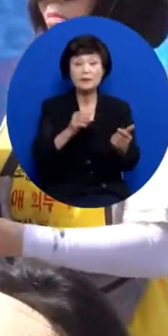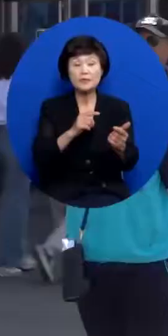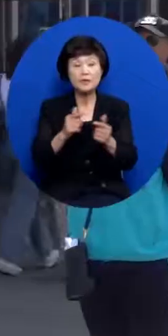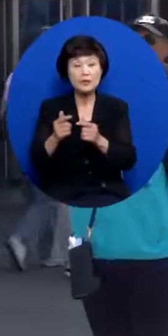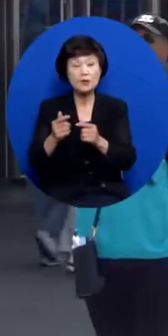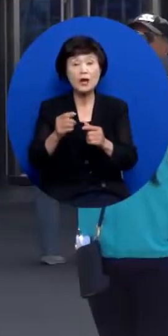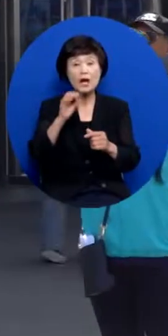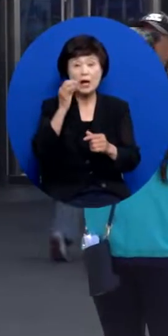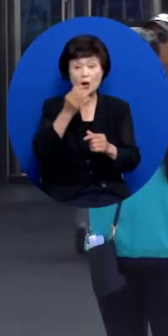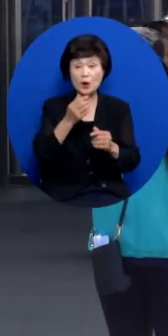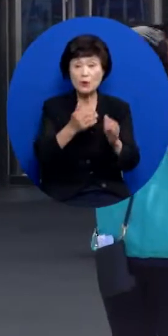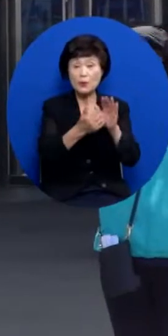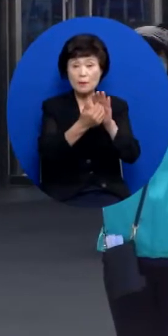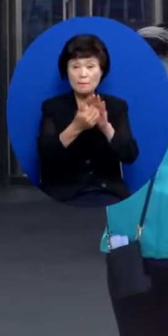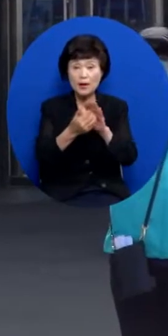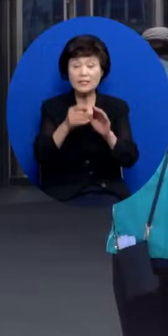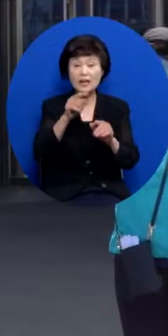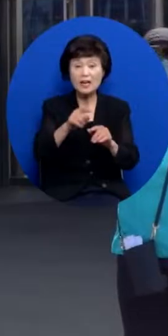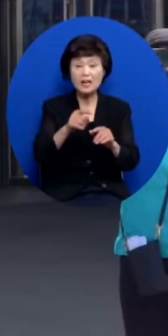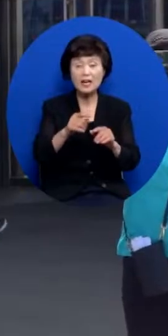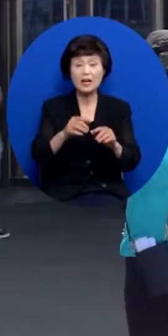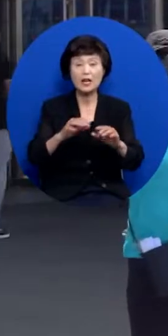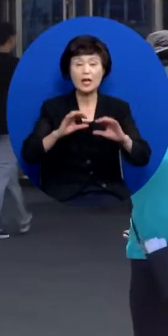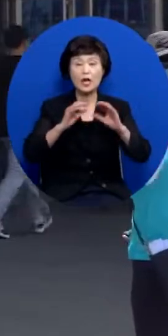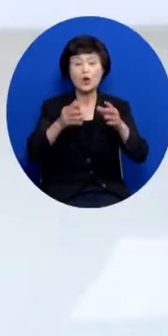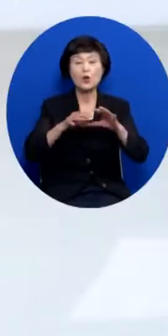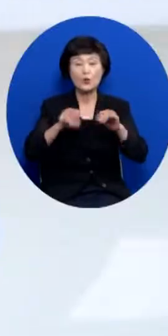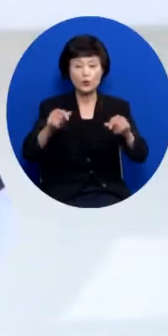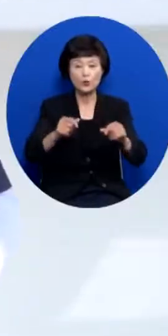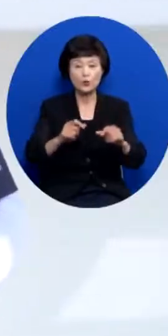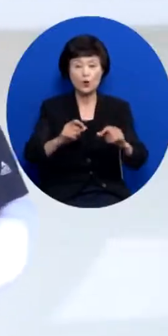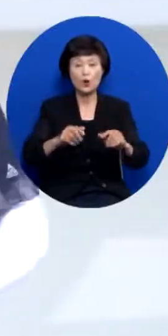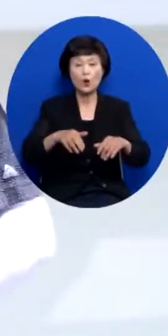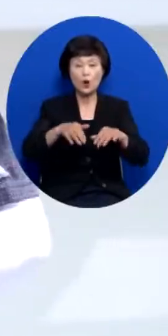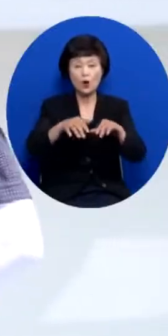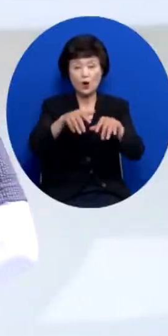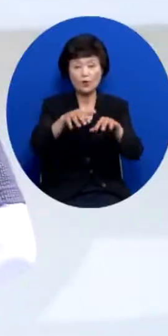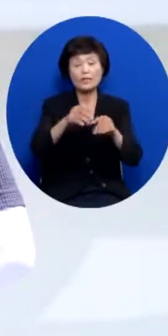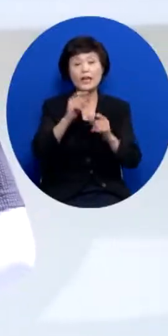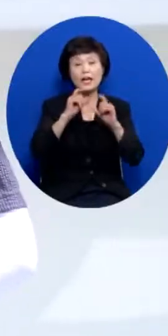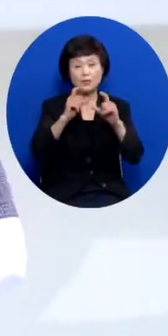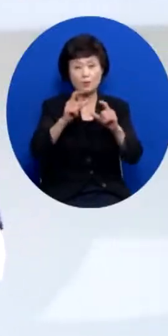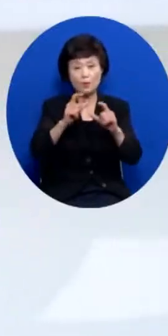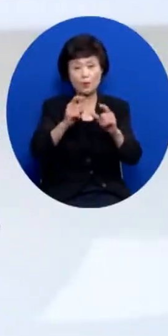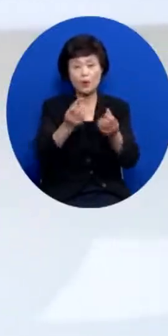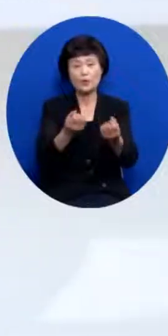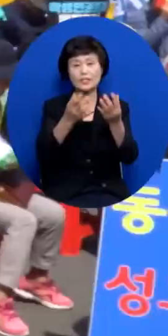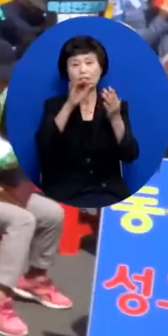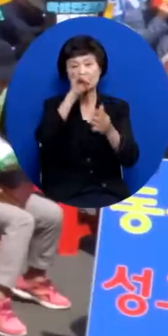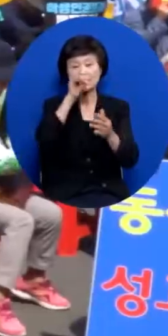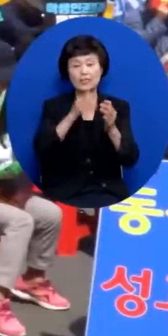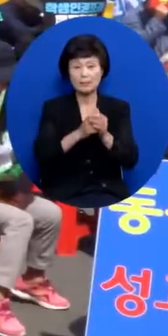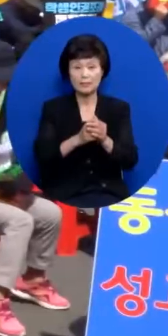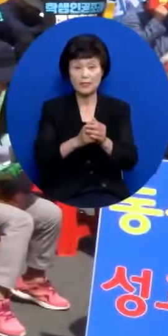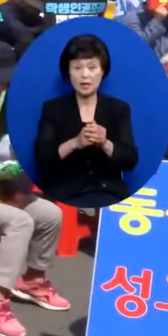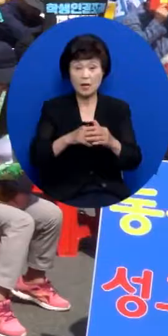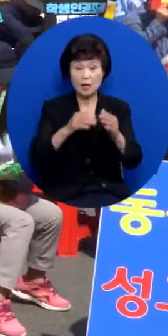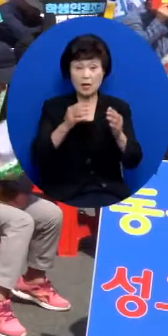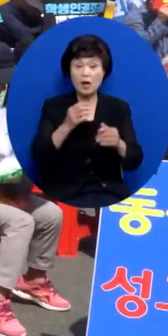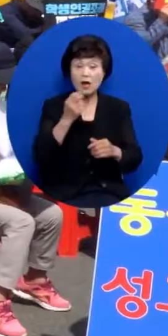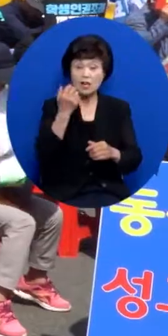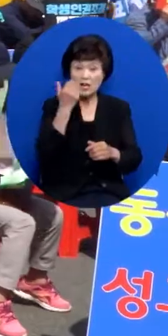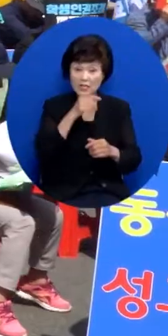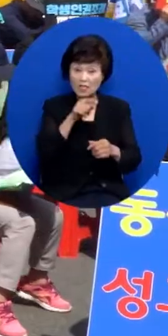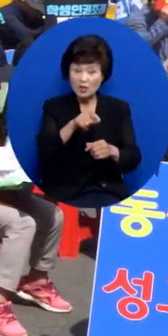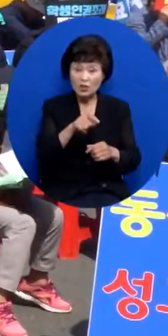위한 거룩한 방파제 국토순례 선포식을 개최했습니다. 이날 선포식에선 포괄적 성교육은 청소년의 성적